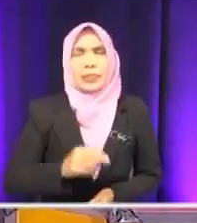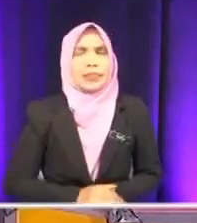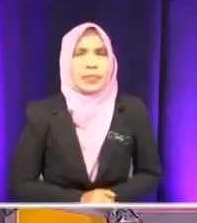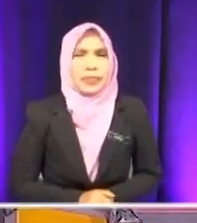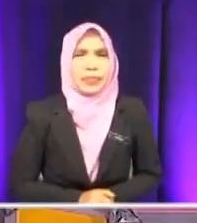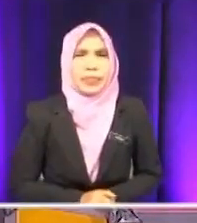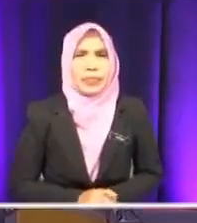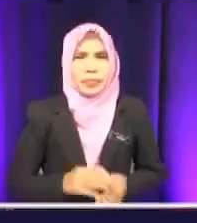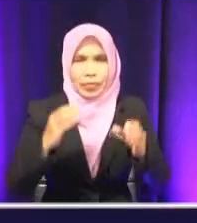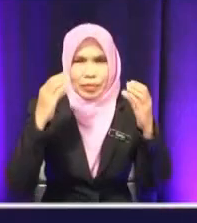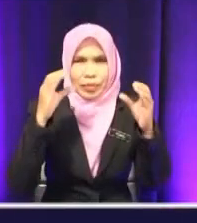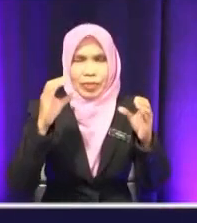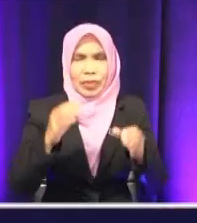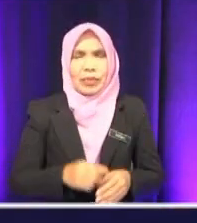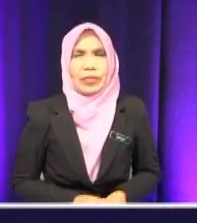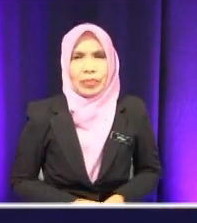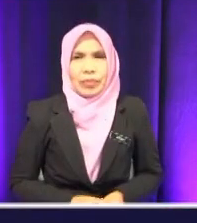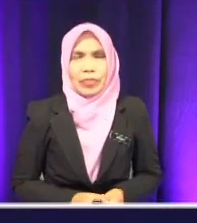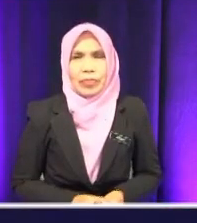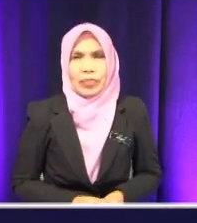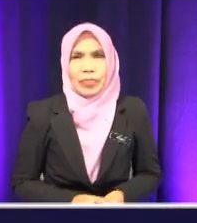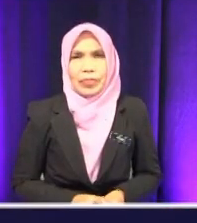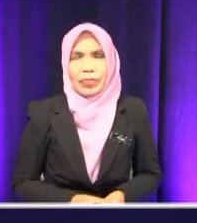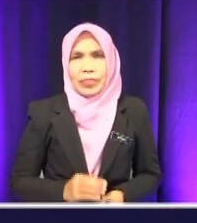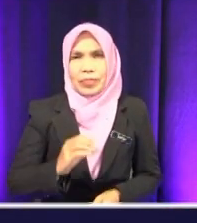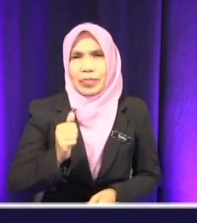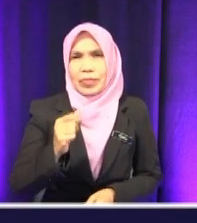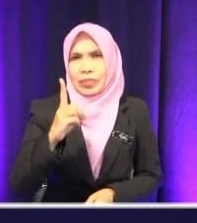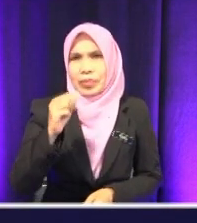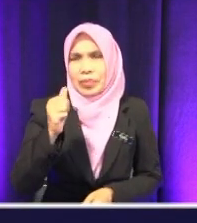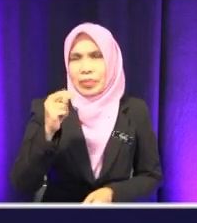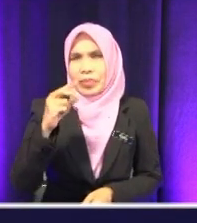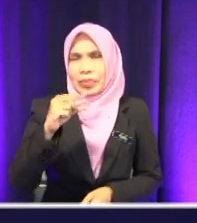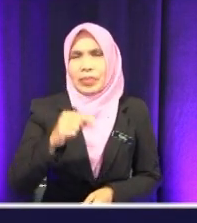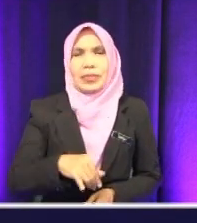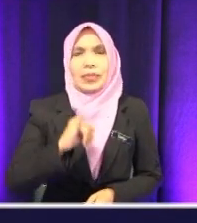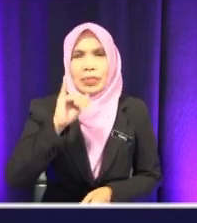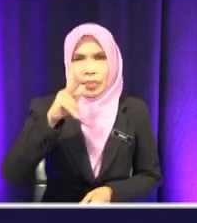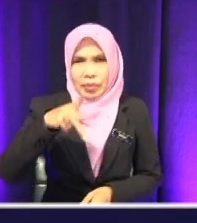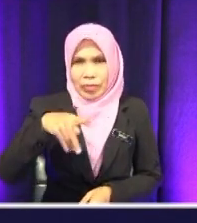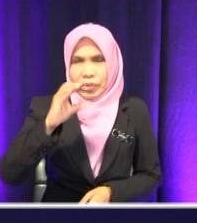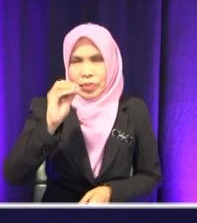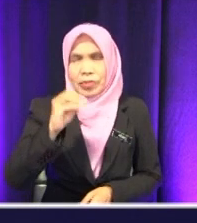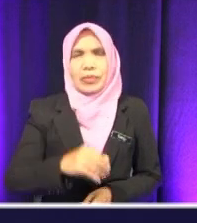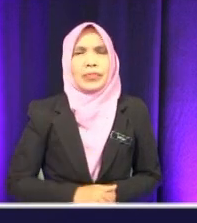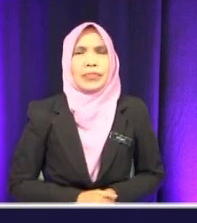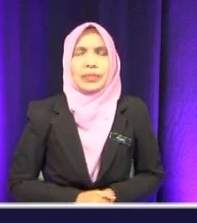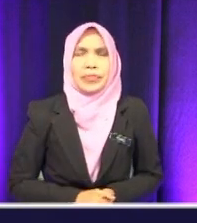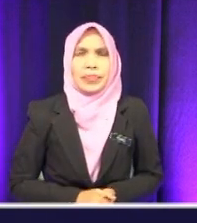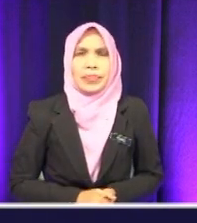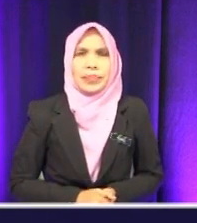Ipo itu jangan ditinggal Ipo itu apa yaitu input proses dengan output memang nampak